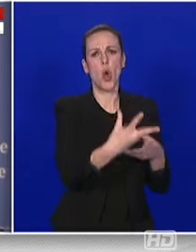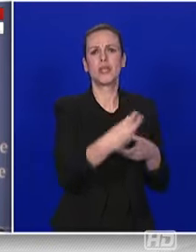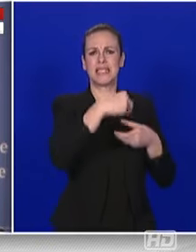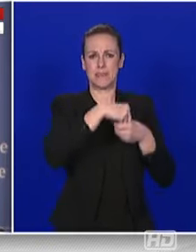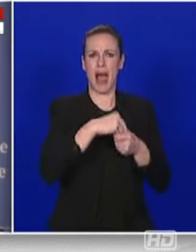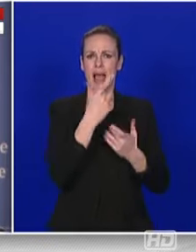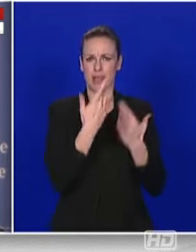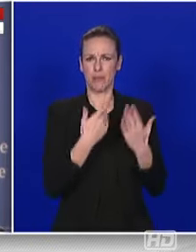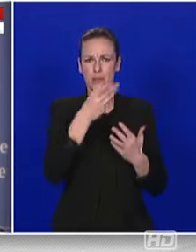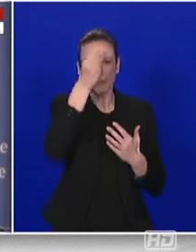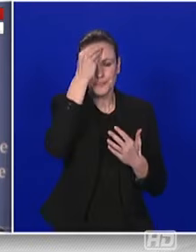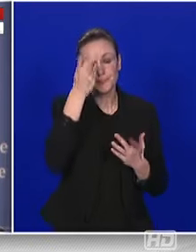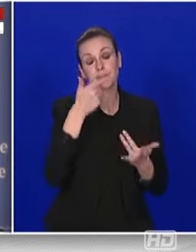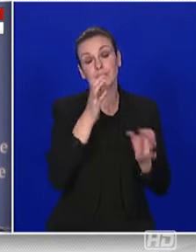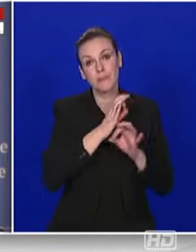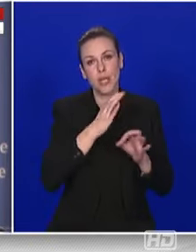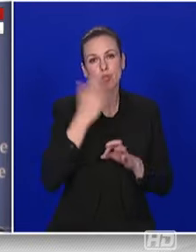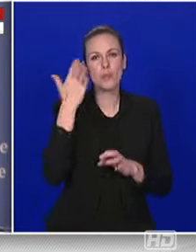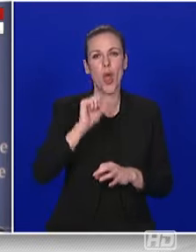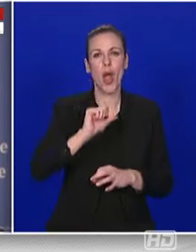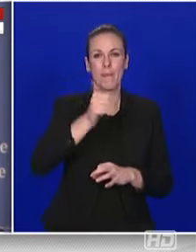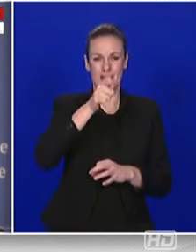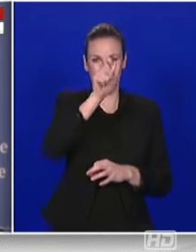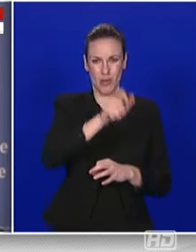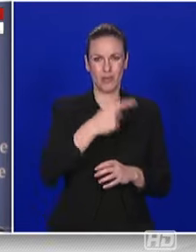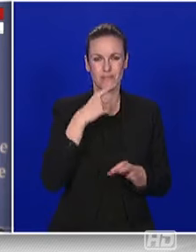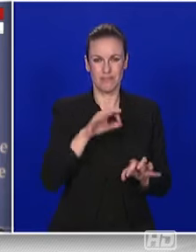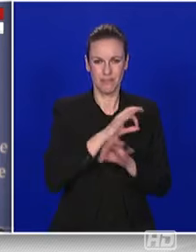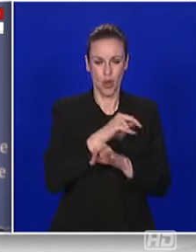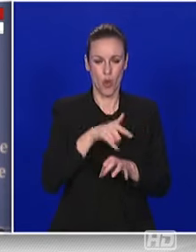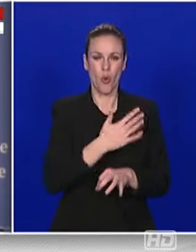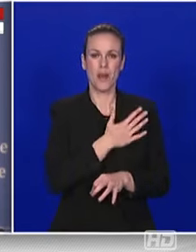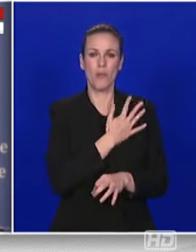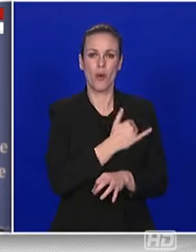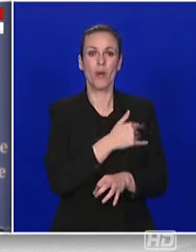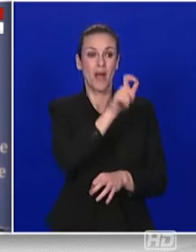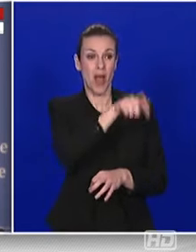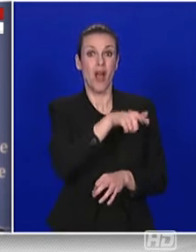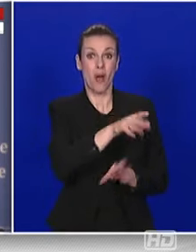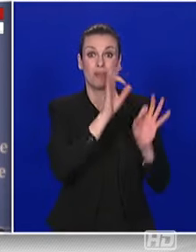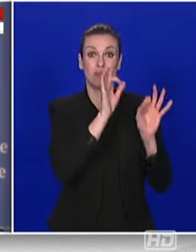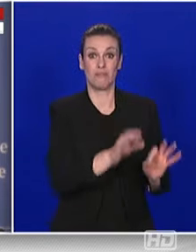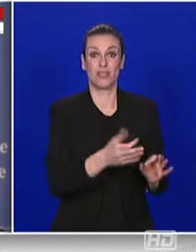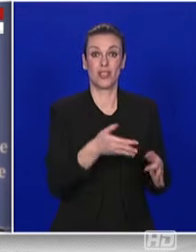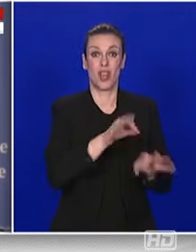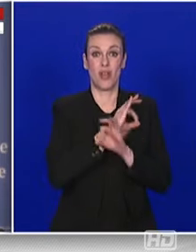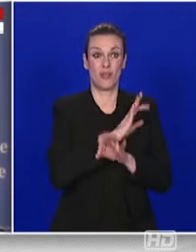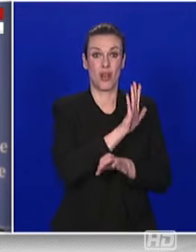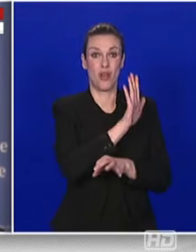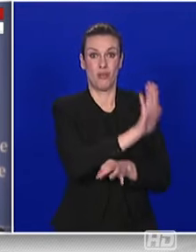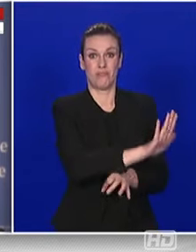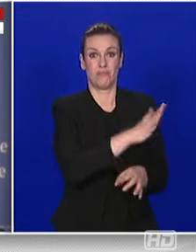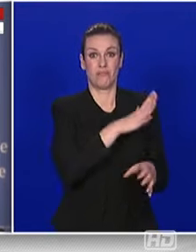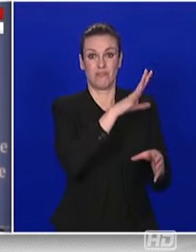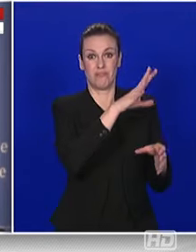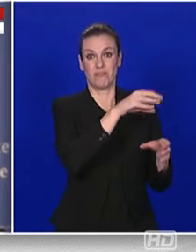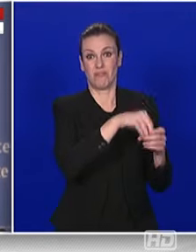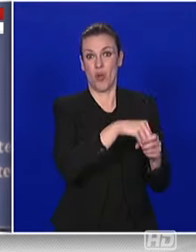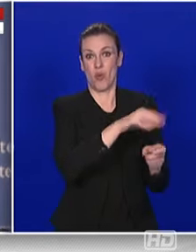se sjećate, nažalost, prvog preminulog u Republici Hrvatskoj, on je preminuo izvan zdravstvene ustanove, a